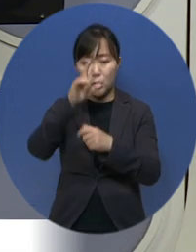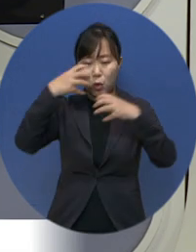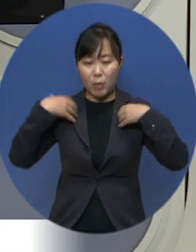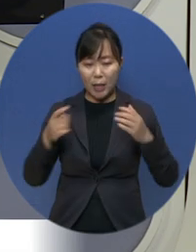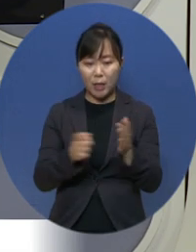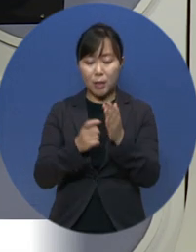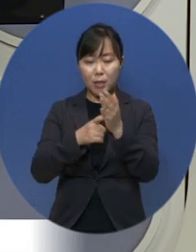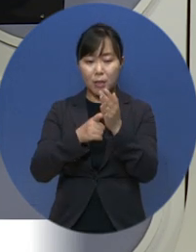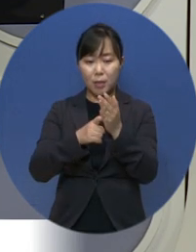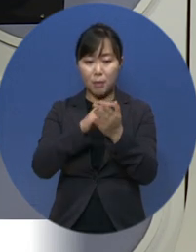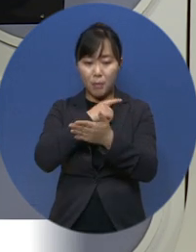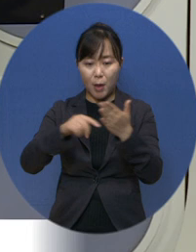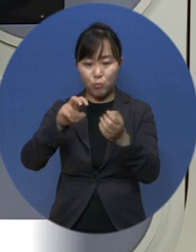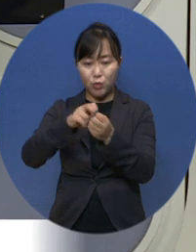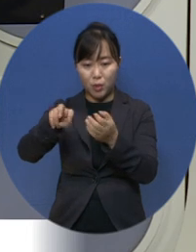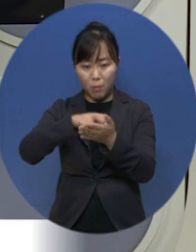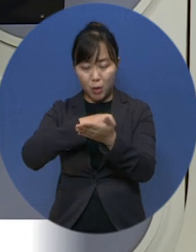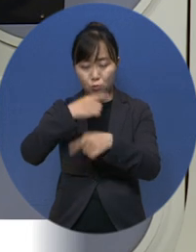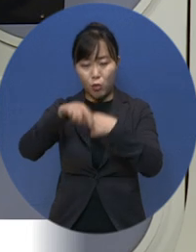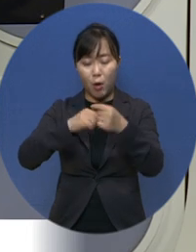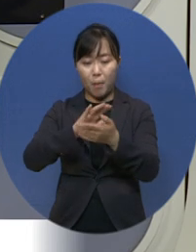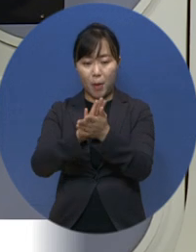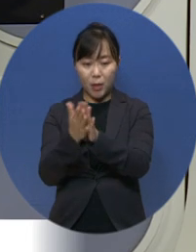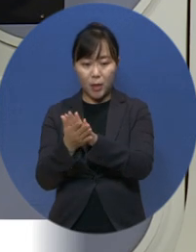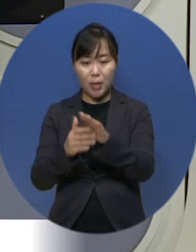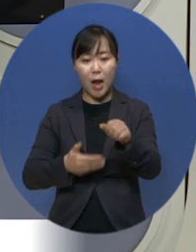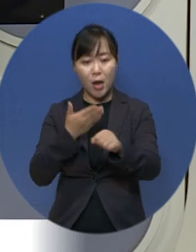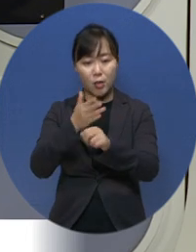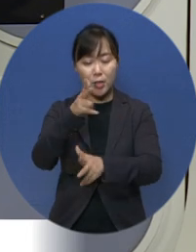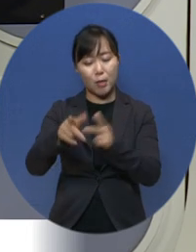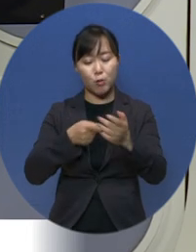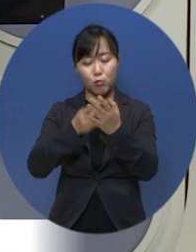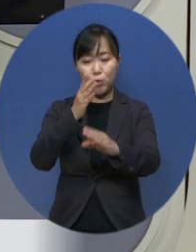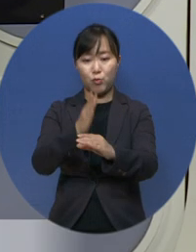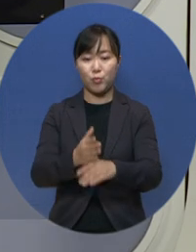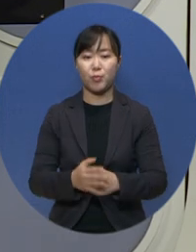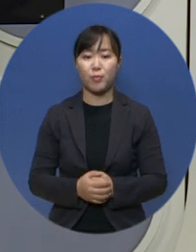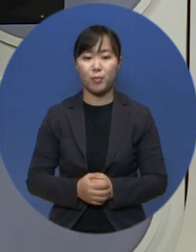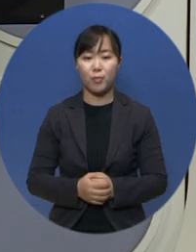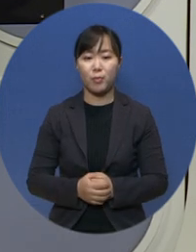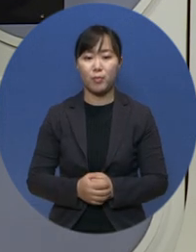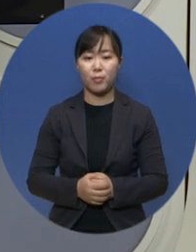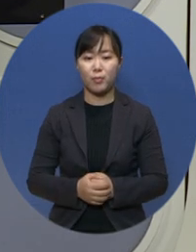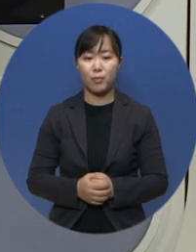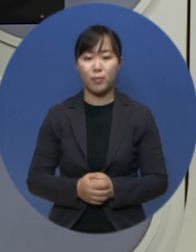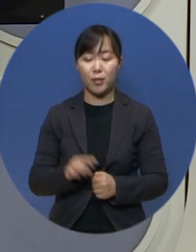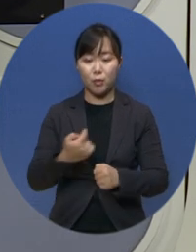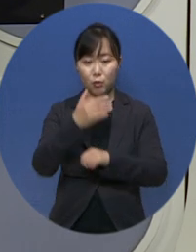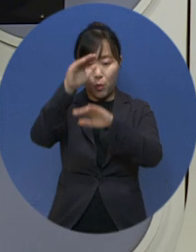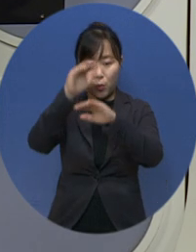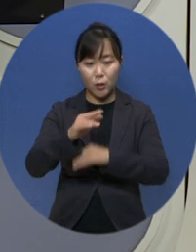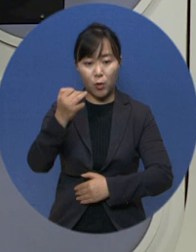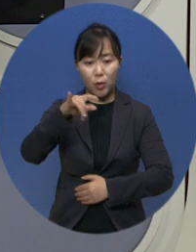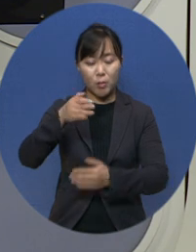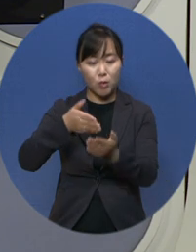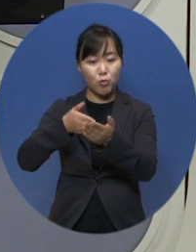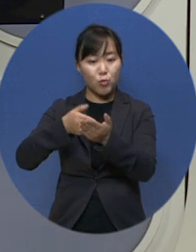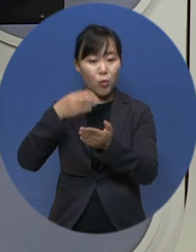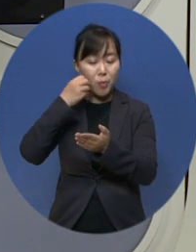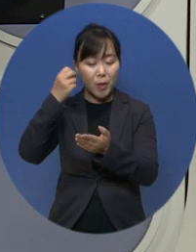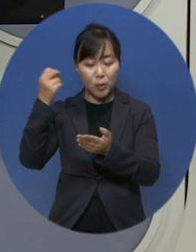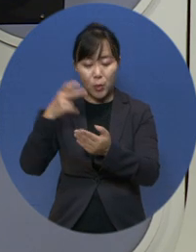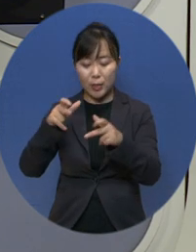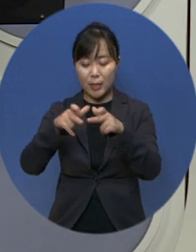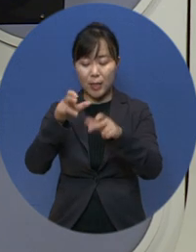긴급 재난 문자를 수어 로 변환해 안내하는 사업을 추진 중에 있습니다 이밖에 자세한 사항은 10편 우수